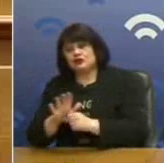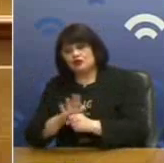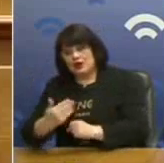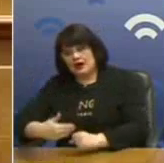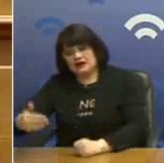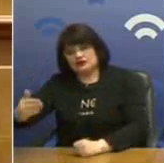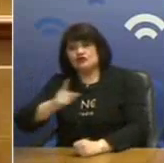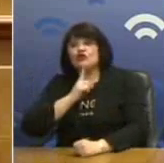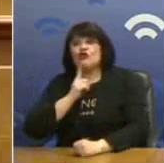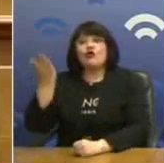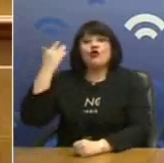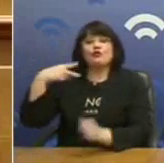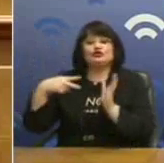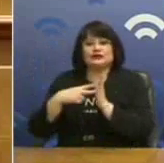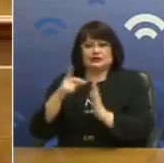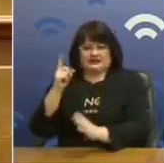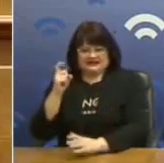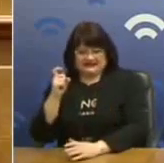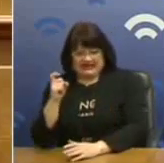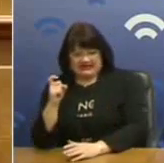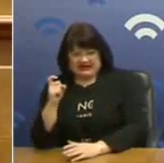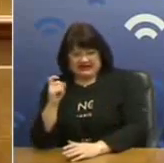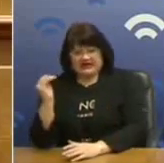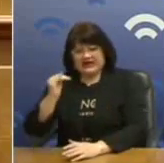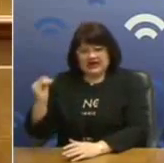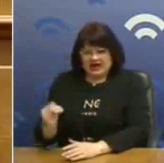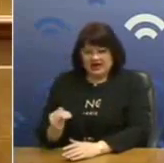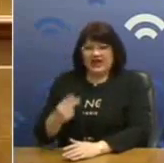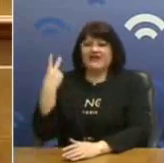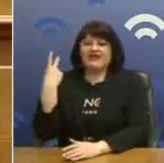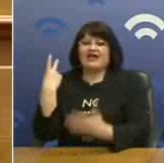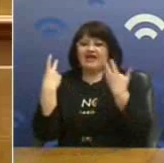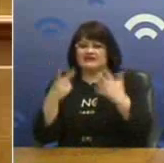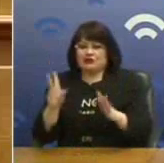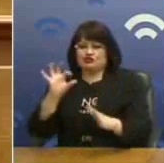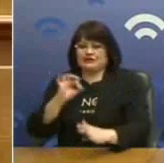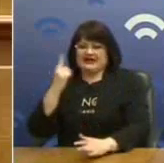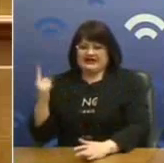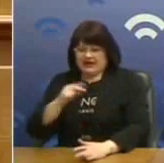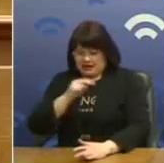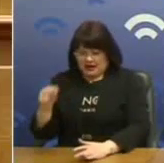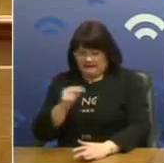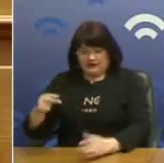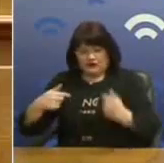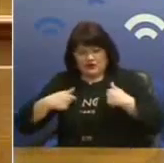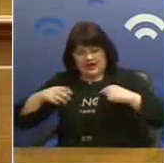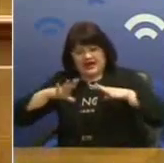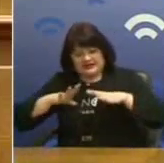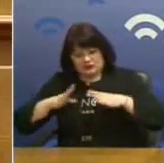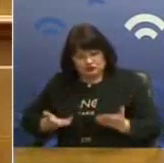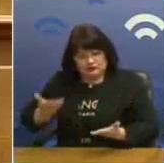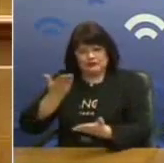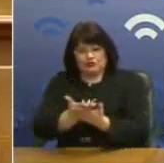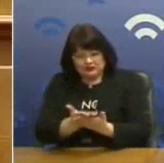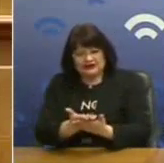το 2010, δηλαδή στον κατώτατο 751, τότε είμαι έτοιμος να σας προτείνω,